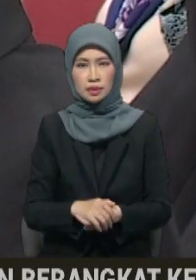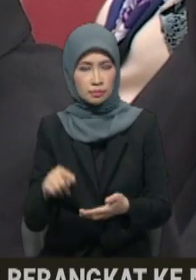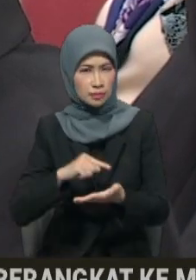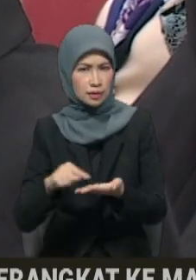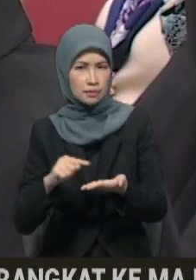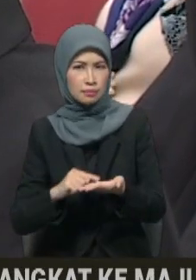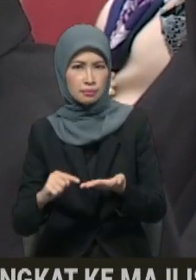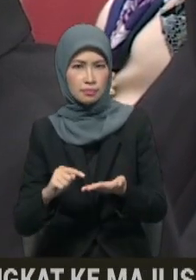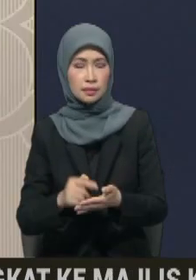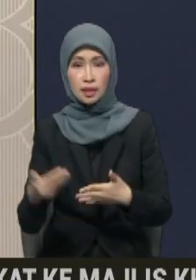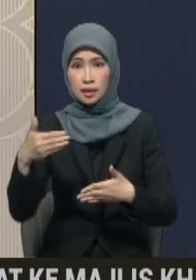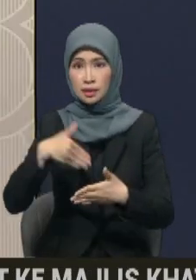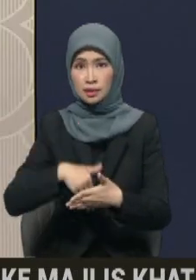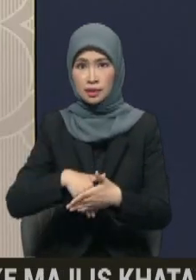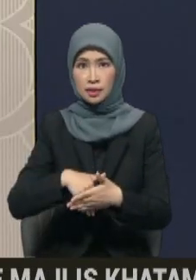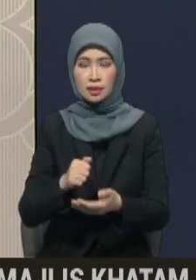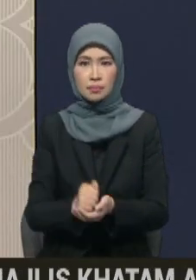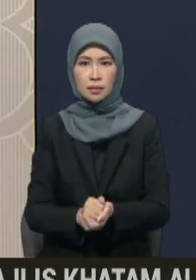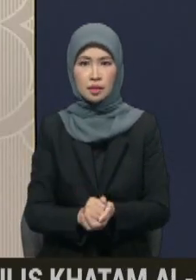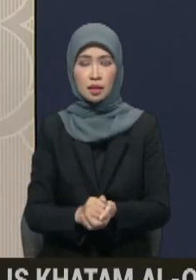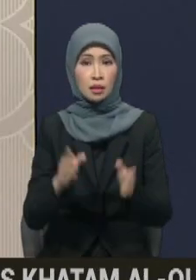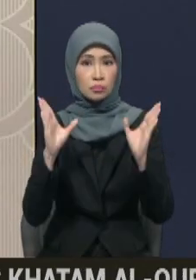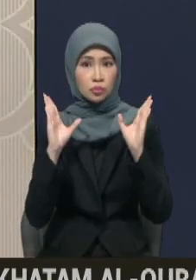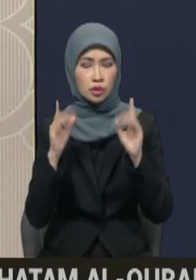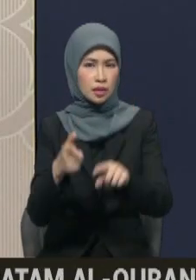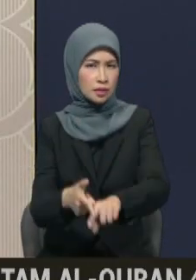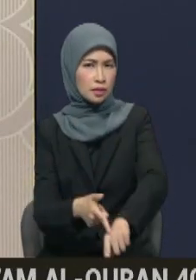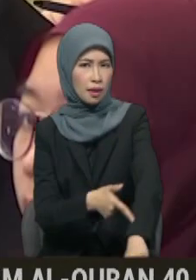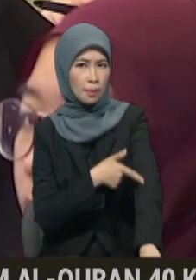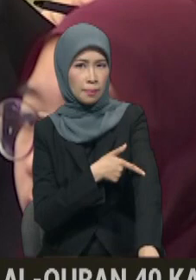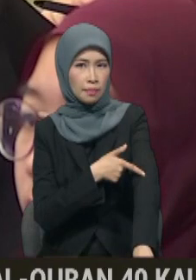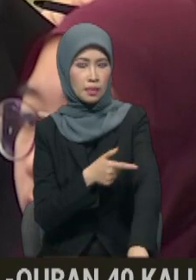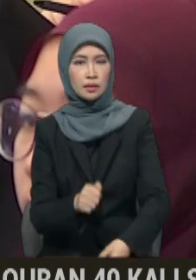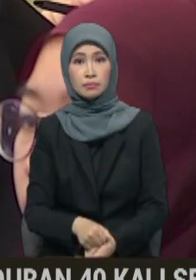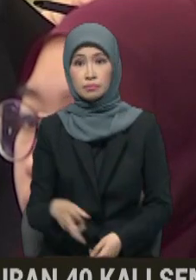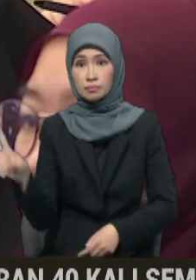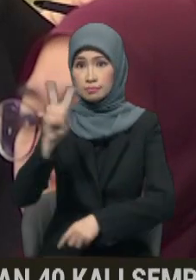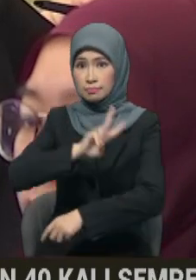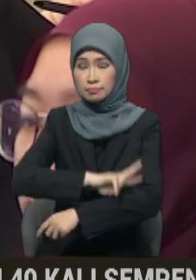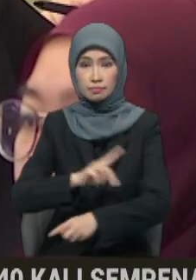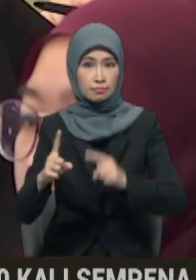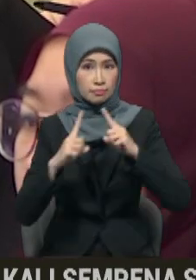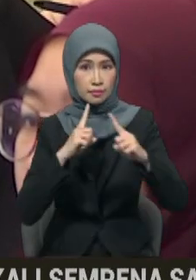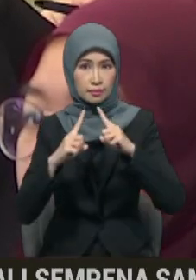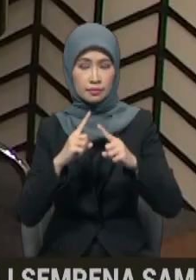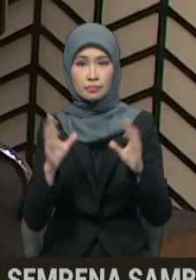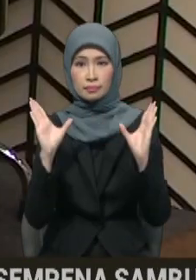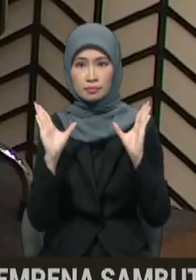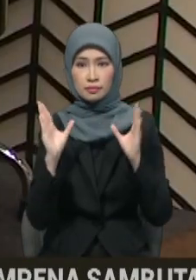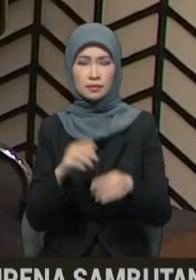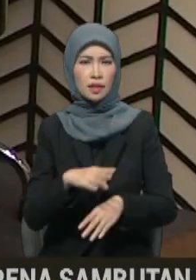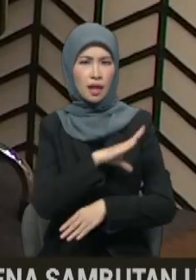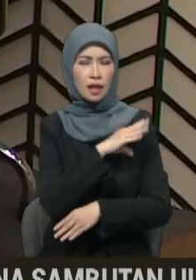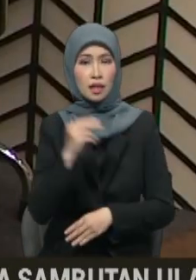kebergantungan dalam menerajui pelan pembangunan Brunei jangka panjang forum dua hari ini membincangkan landskap Brunei dan masa